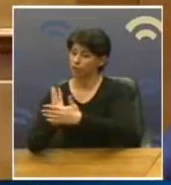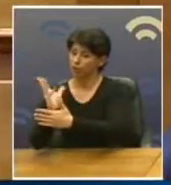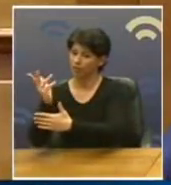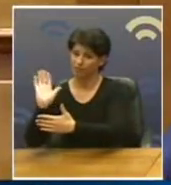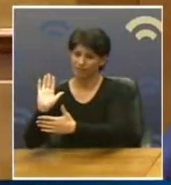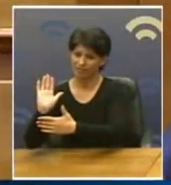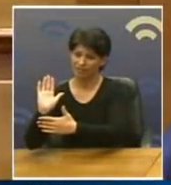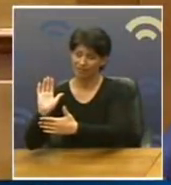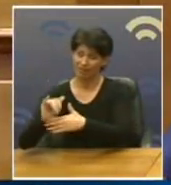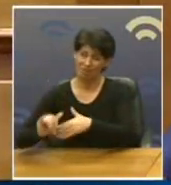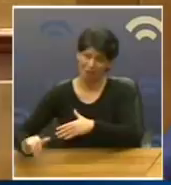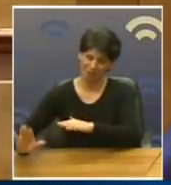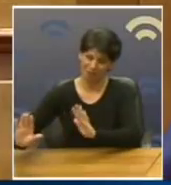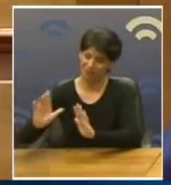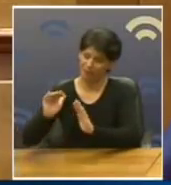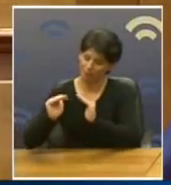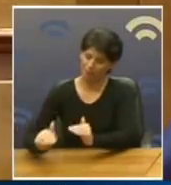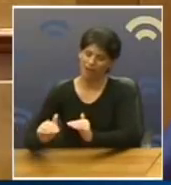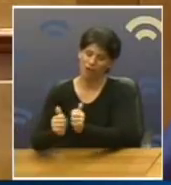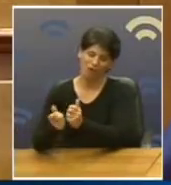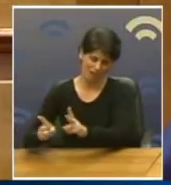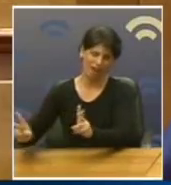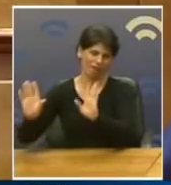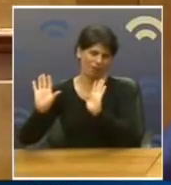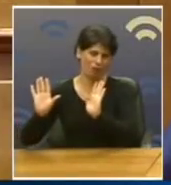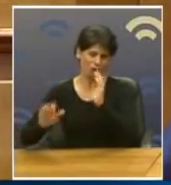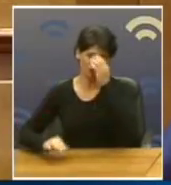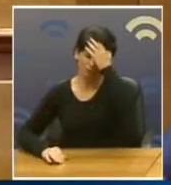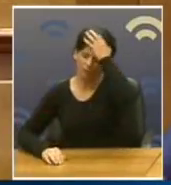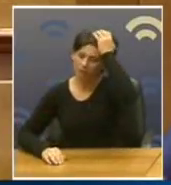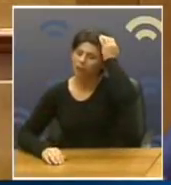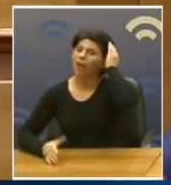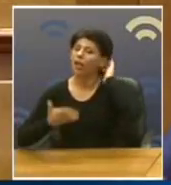πάω τόσο μακριά, μένω στο φιλελεύθερος. Θέλετε